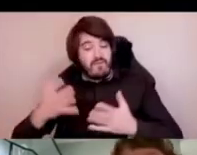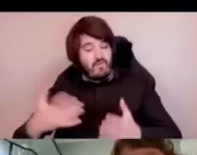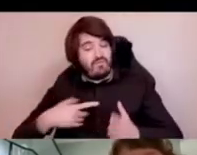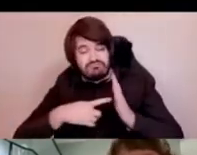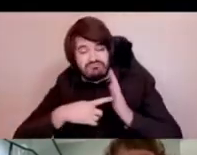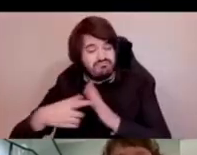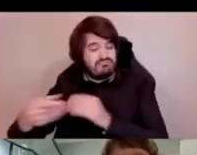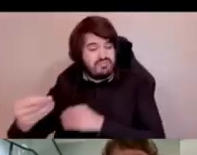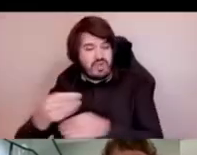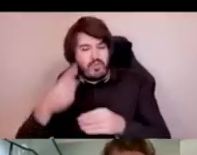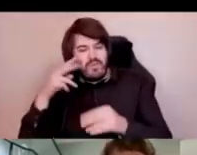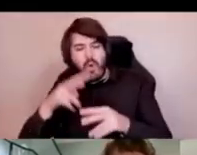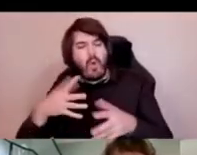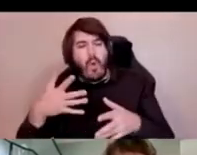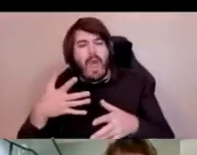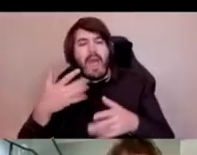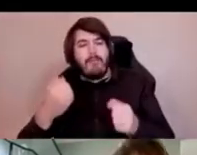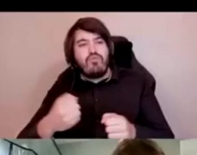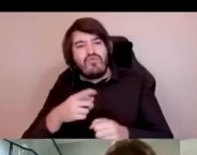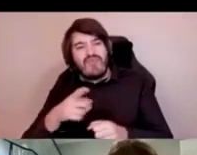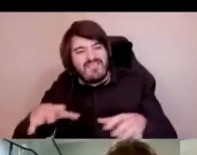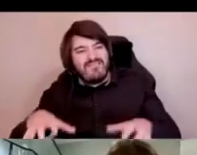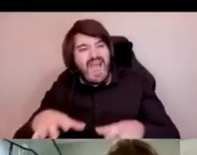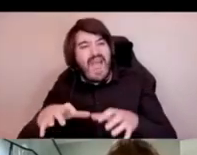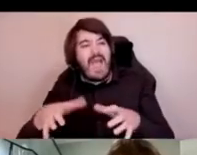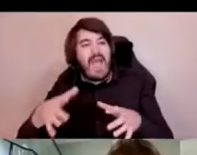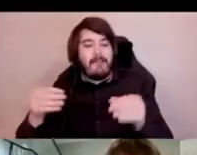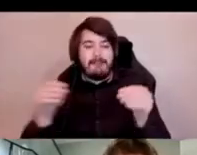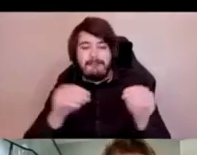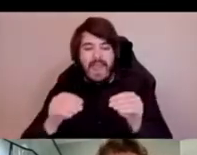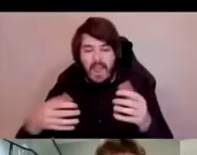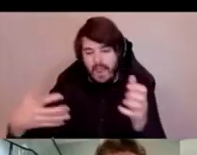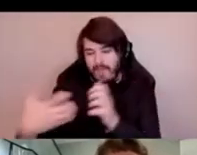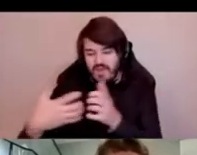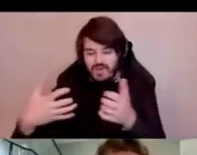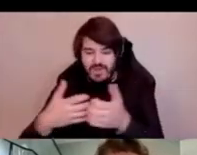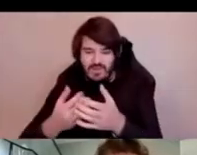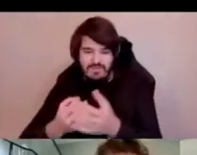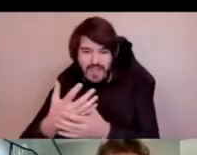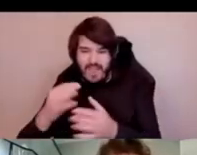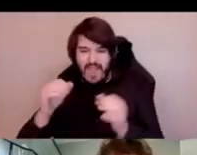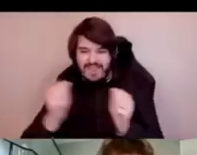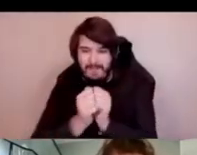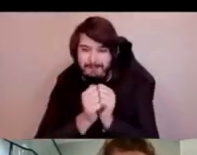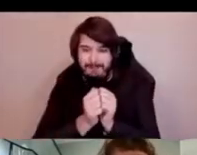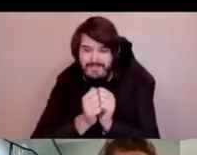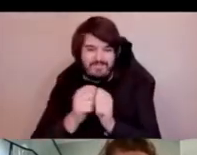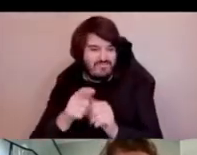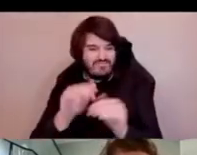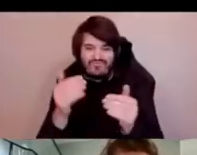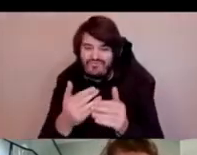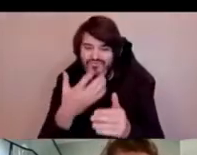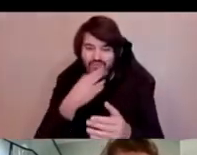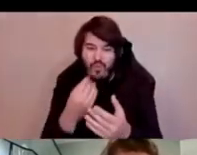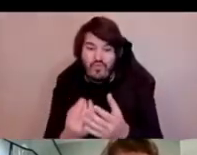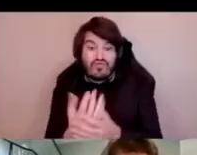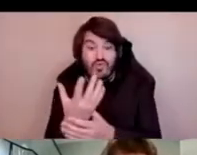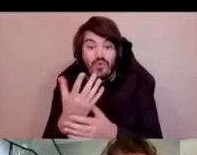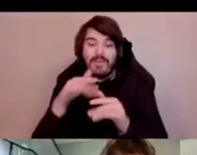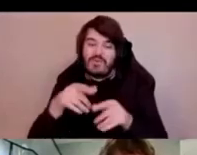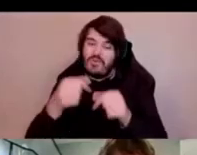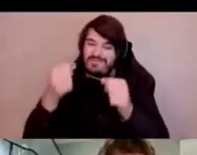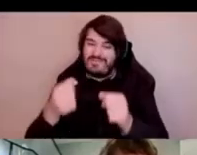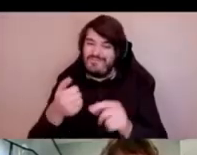pour voir qu'est-ce que vous pouvez faire, qu'est-ce que vous pouvez mettre ensemble. Puis, ça fait toutes des cultures. Puis après ça, vous